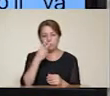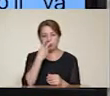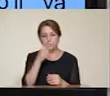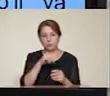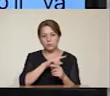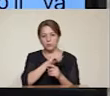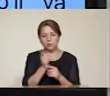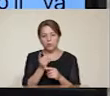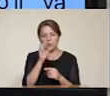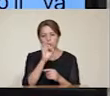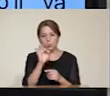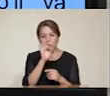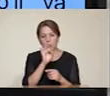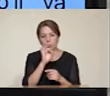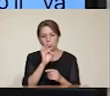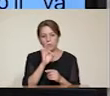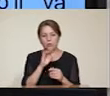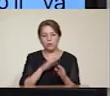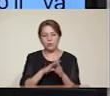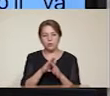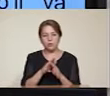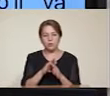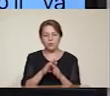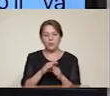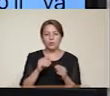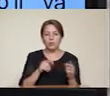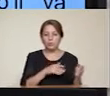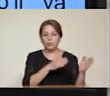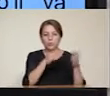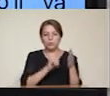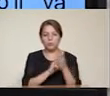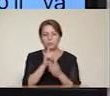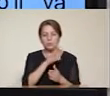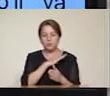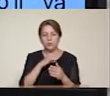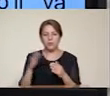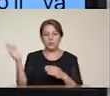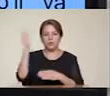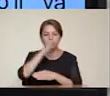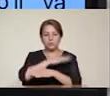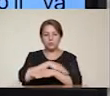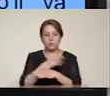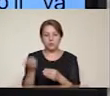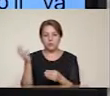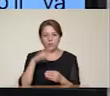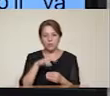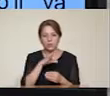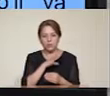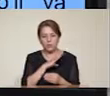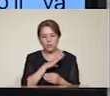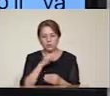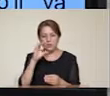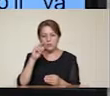qilib avtoturargohdan yo'lga chiqdi. Kechqurun esa qaytib kelganda spidometrning